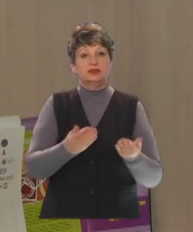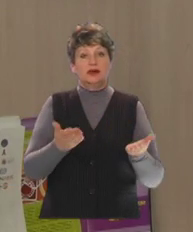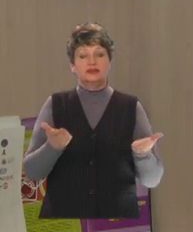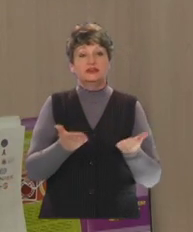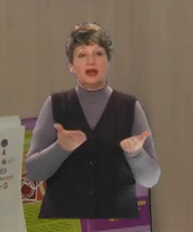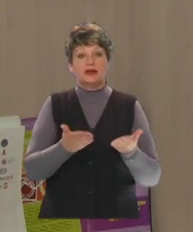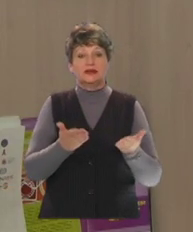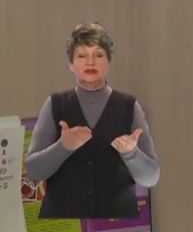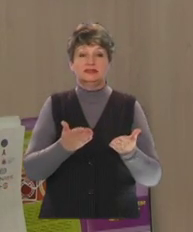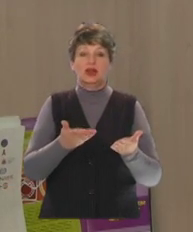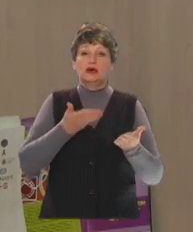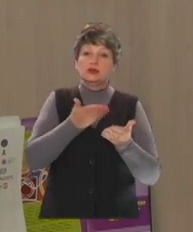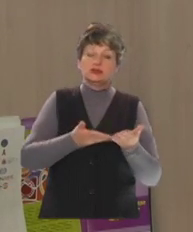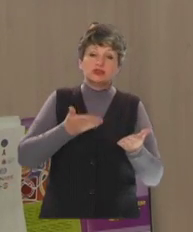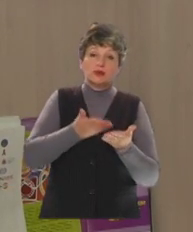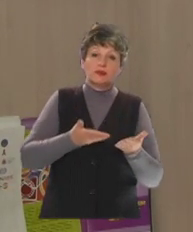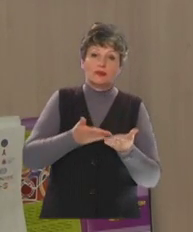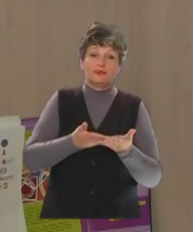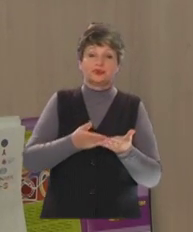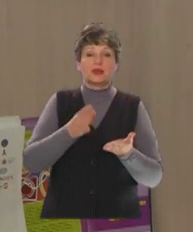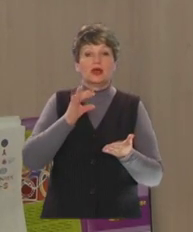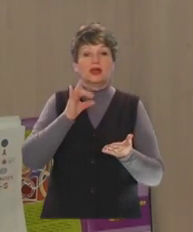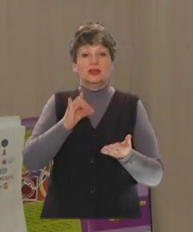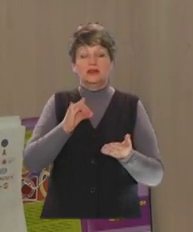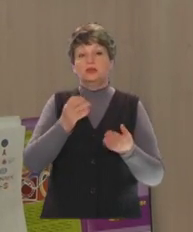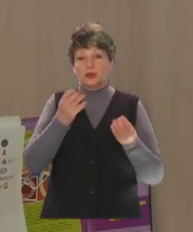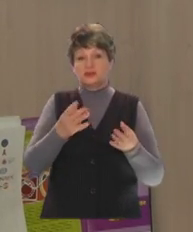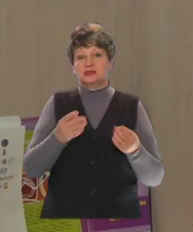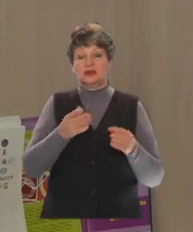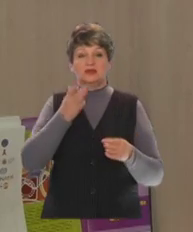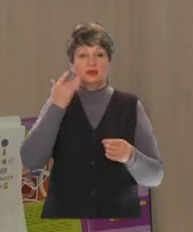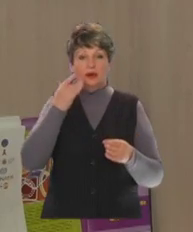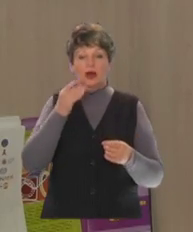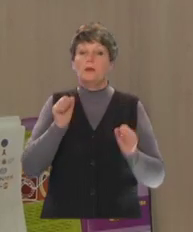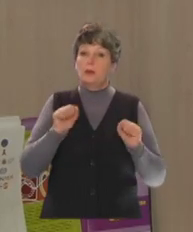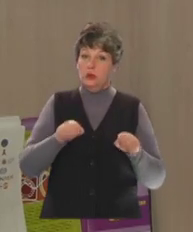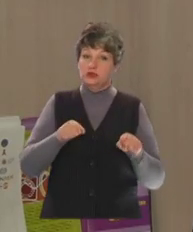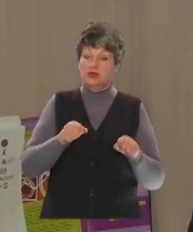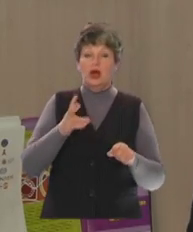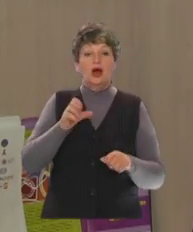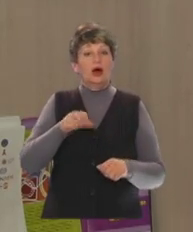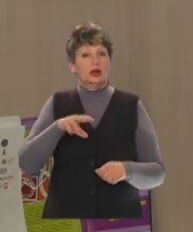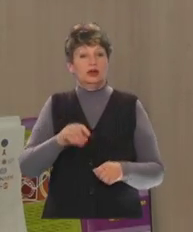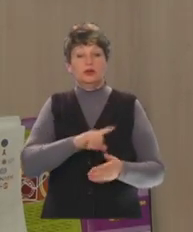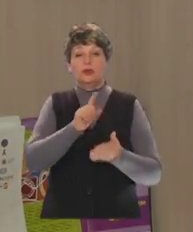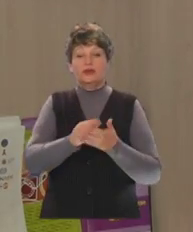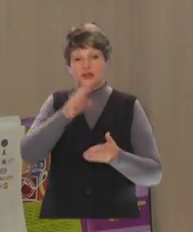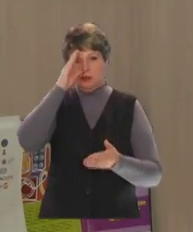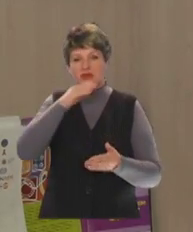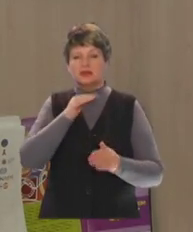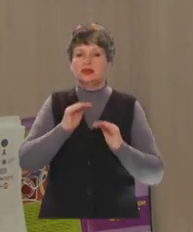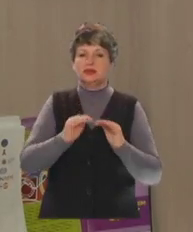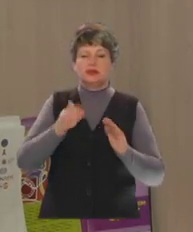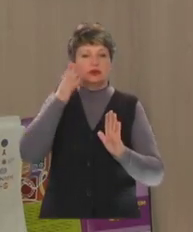дати якісь там відреагування якогось емоційного стану, але поверхнево, можлива така робота. Але повинні батьки і